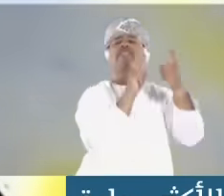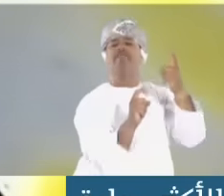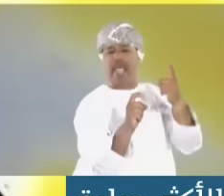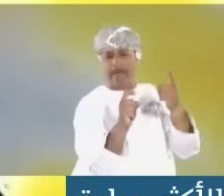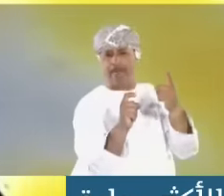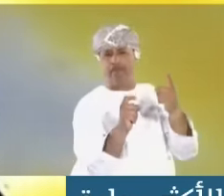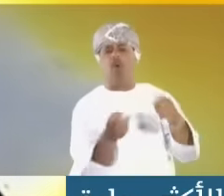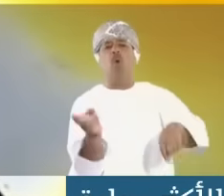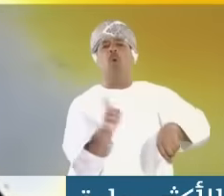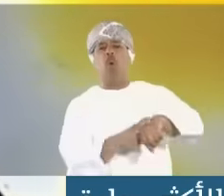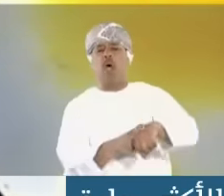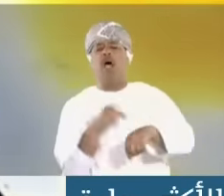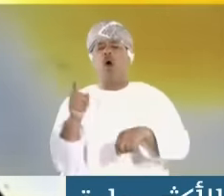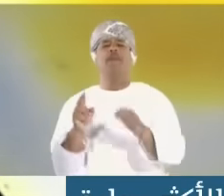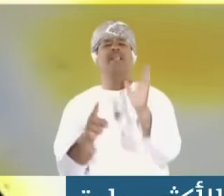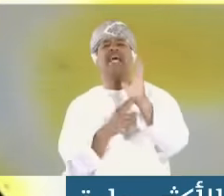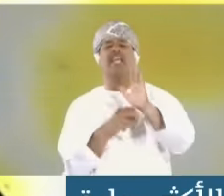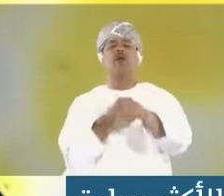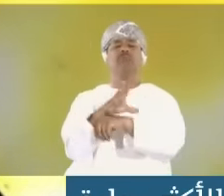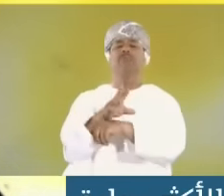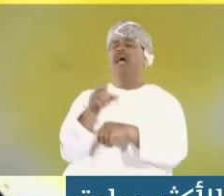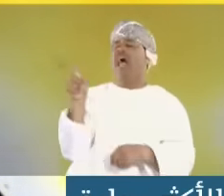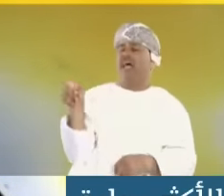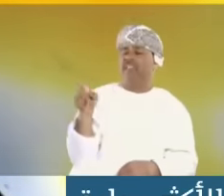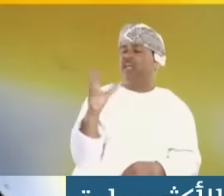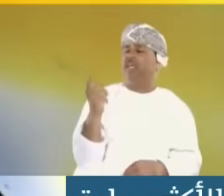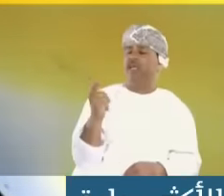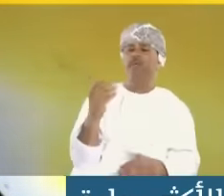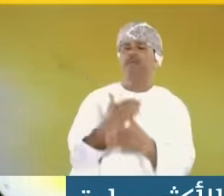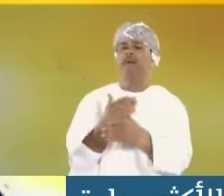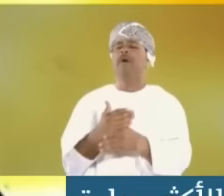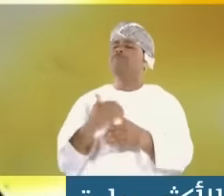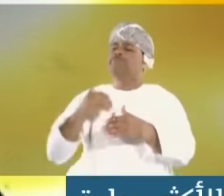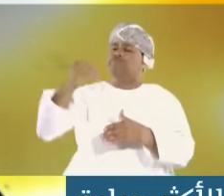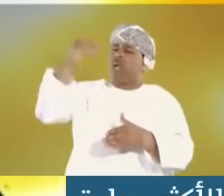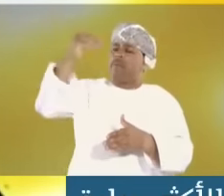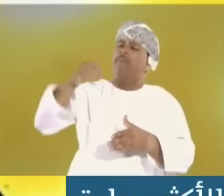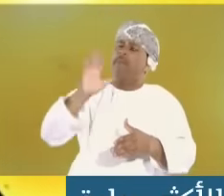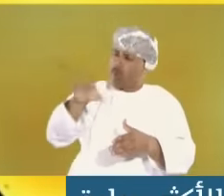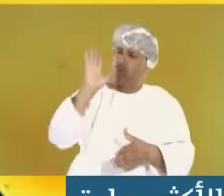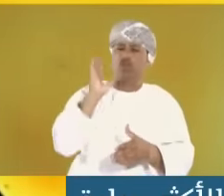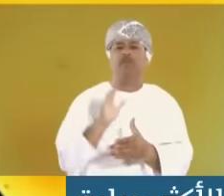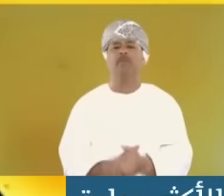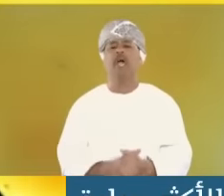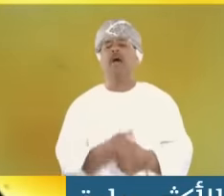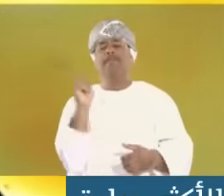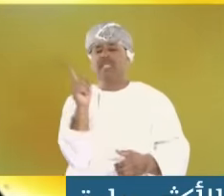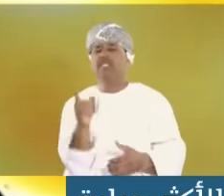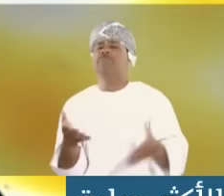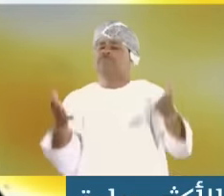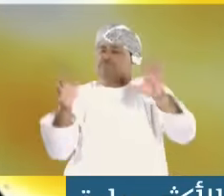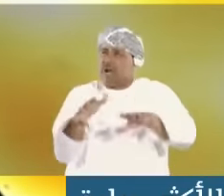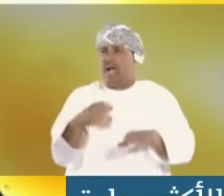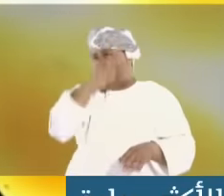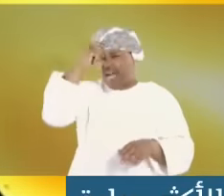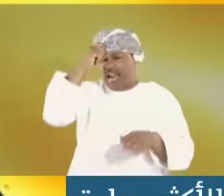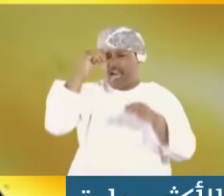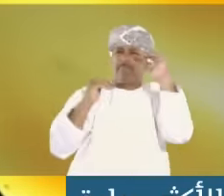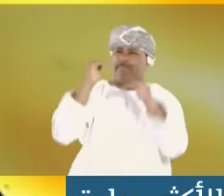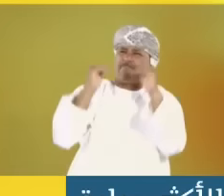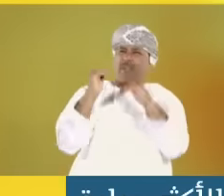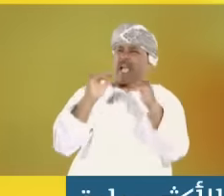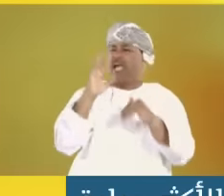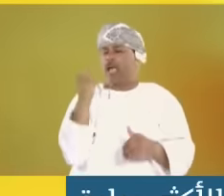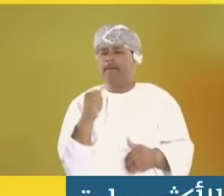مئوية، وحذر التقرير من أن هذا الاتجاه سيمتد على المدى الطويل. وبذلك زاد متوسط درجات الحرارة